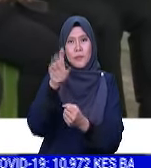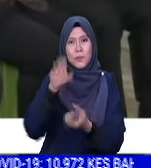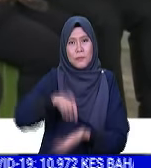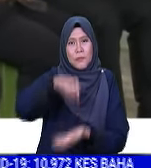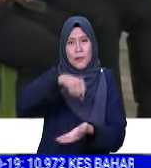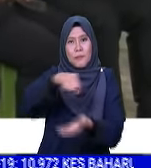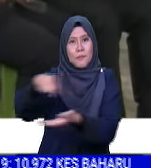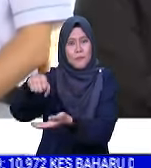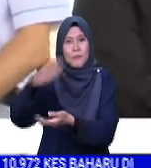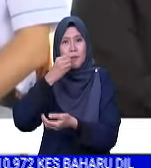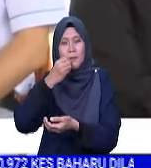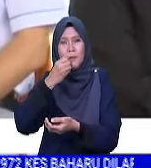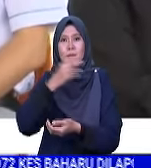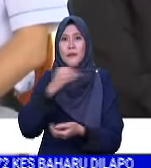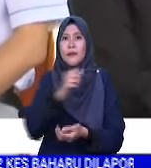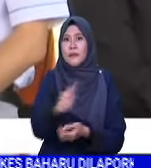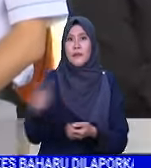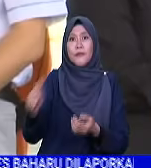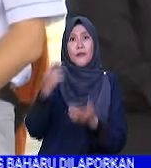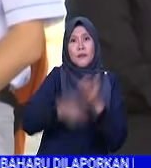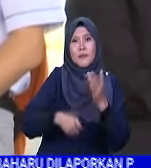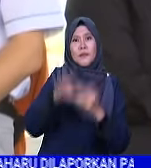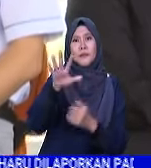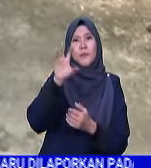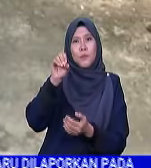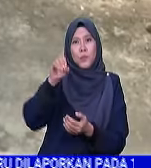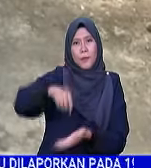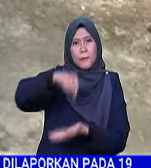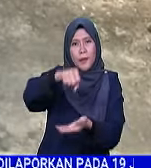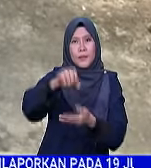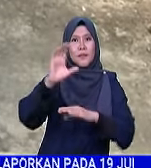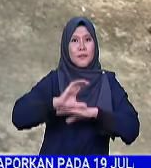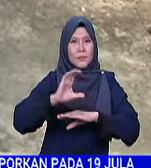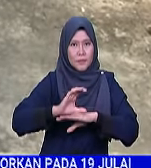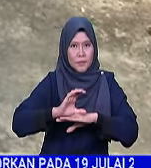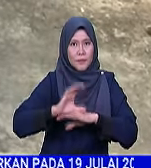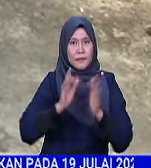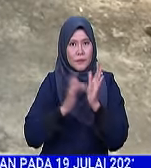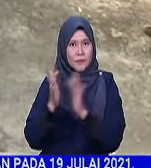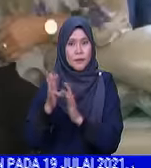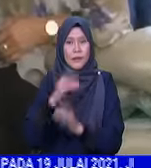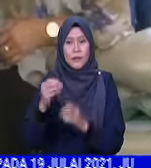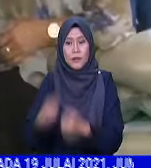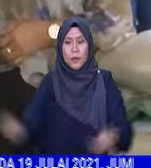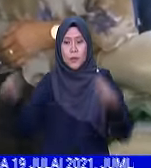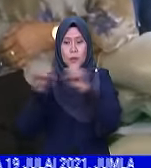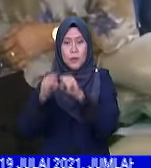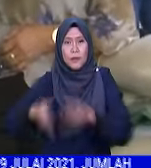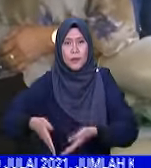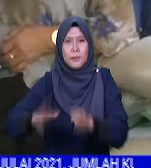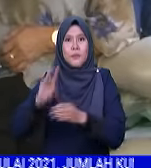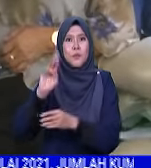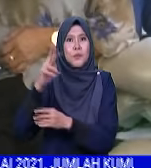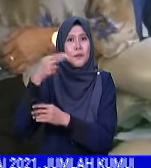pek bantuan bakul makanan, masing-masing 50 pek kepada gereja Roman Katolik dan sebuah surau di Jalan Muhibah